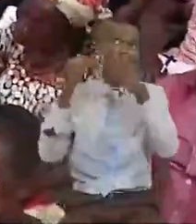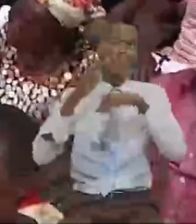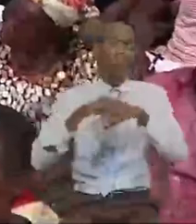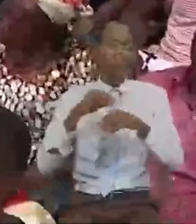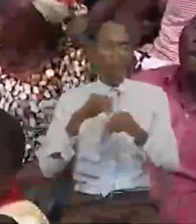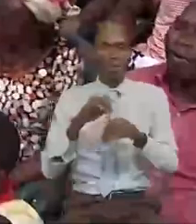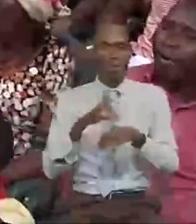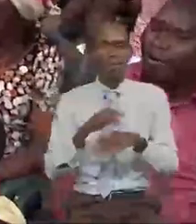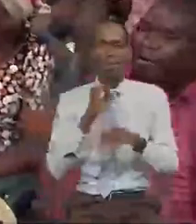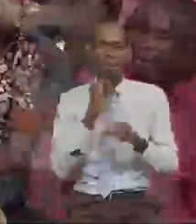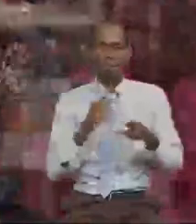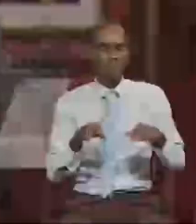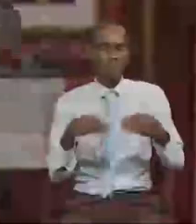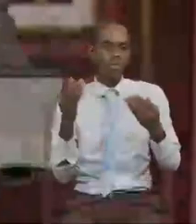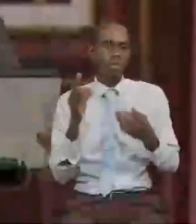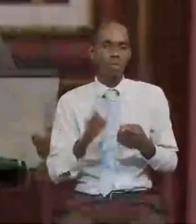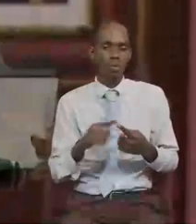donné.